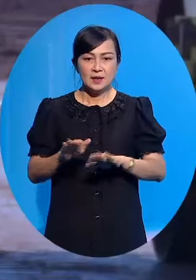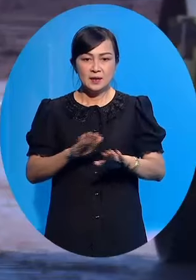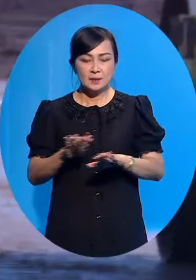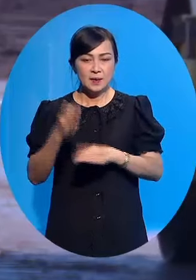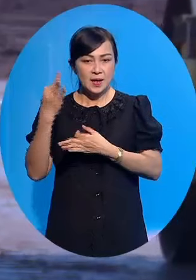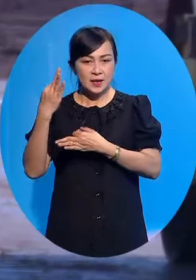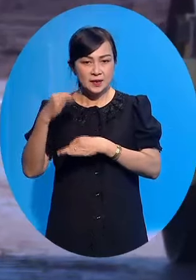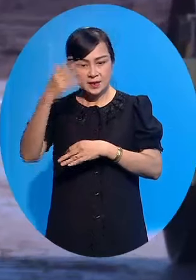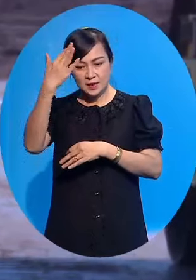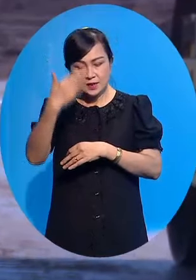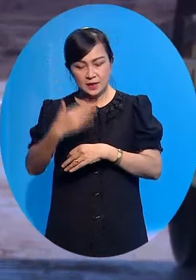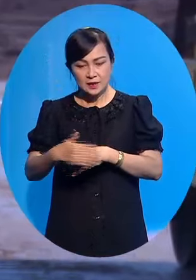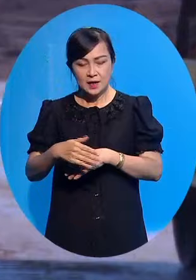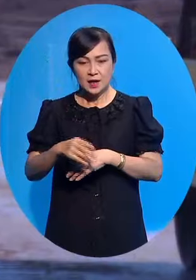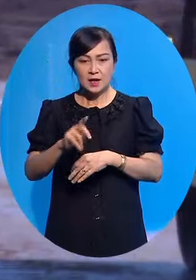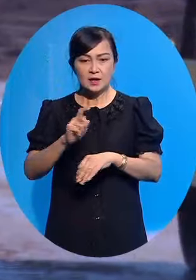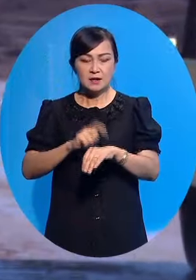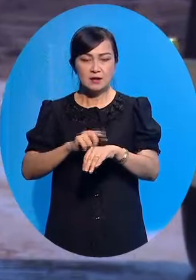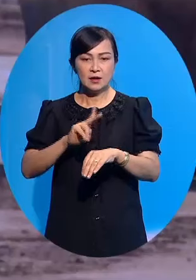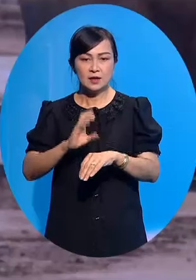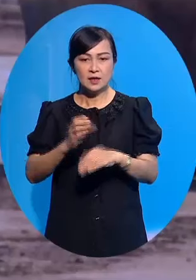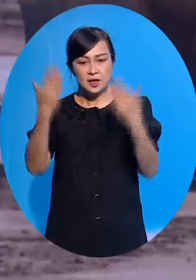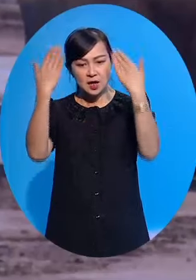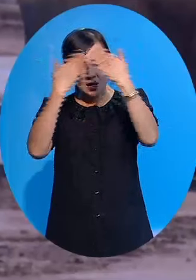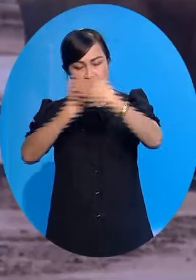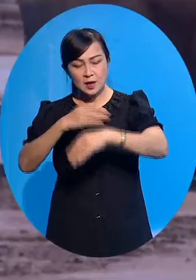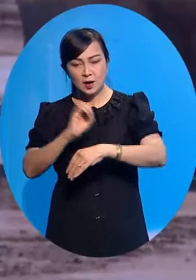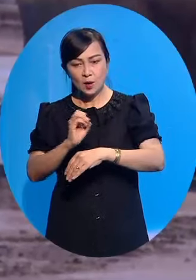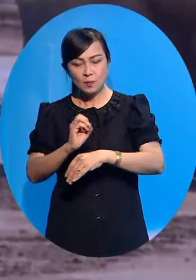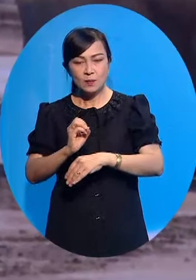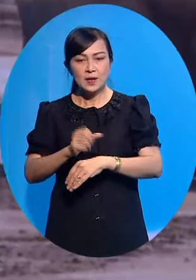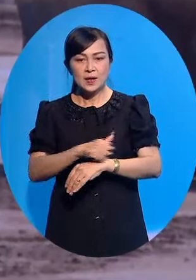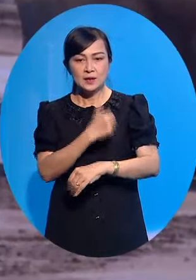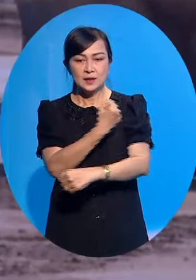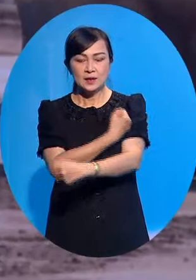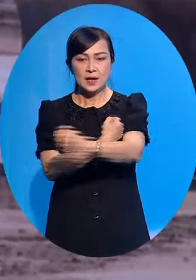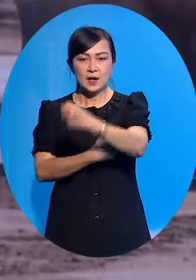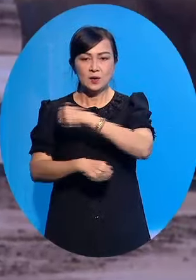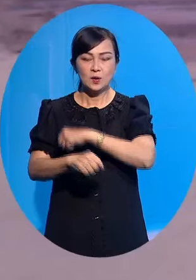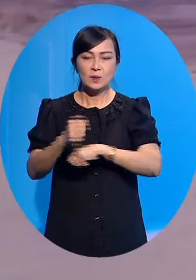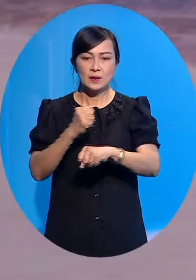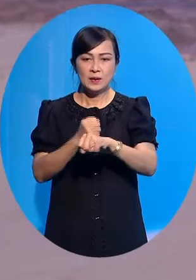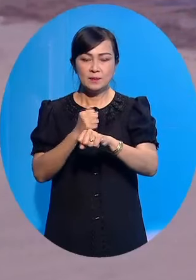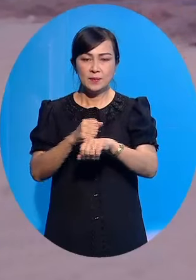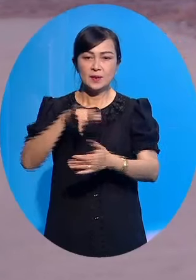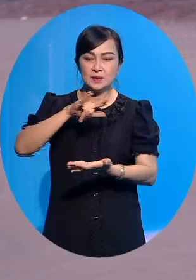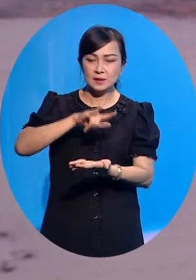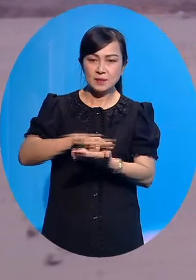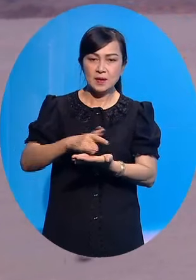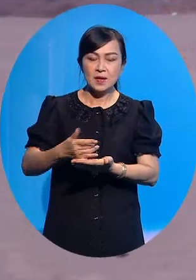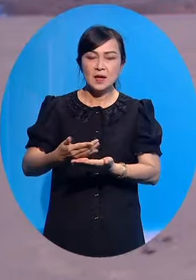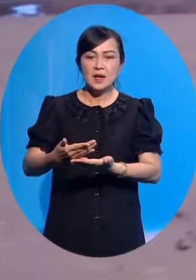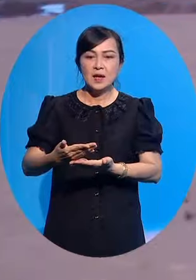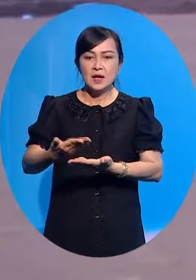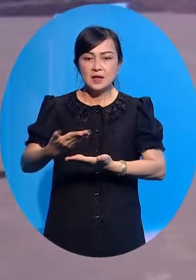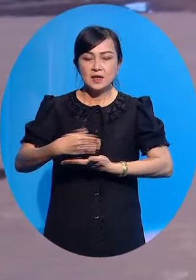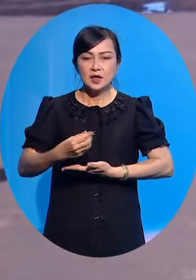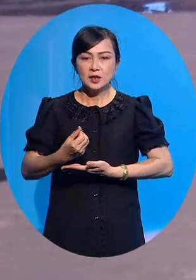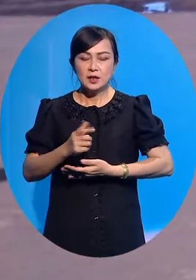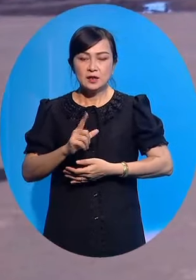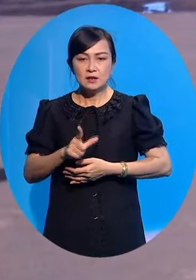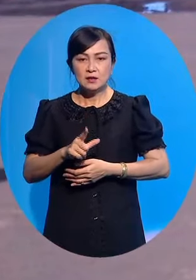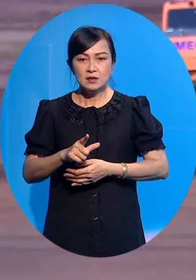Tết chỉ diễn ra trong giờ hành chính và không làm ca đêm. Trong những ngày Tết, người lao động làm việc trên công trường sân bay Long Thành, ngoài nhận lương còn được nhà thầu và chủ đầu